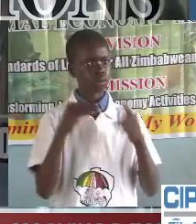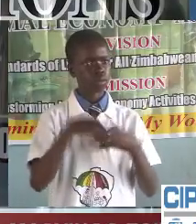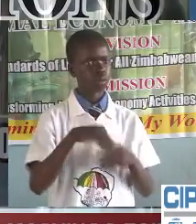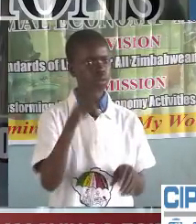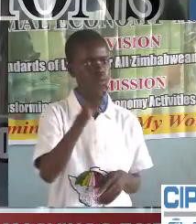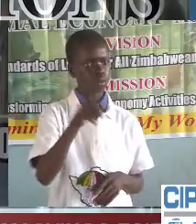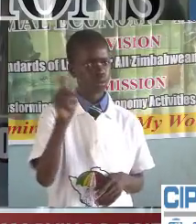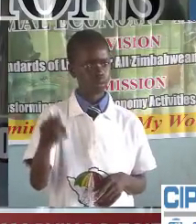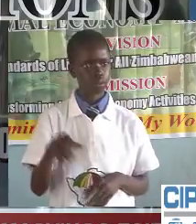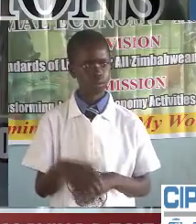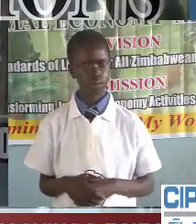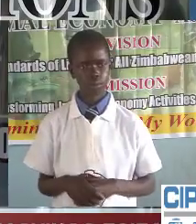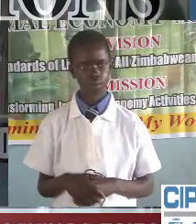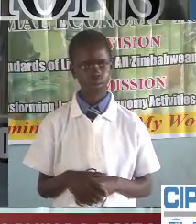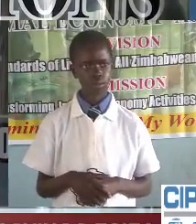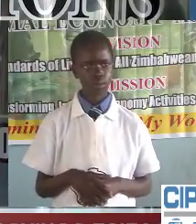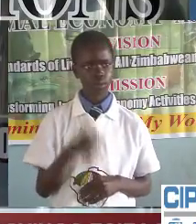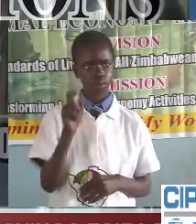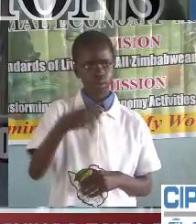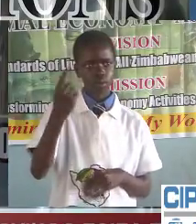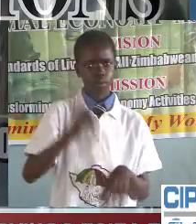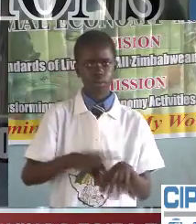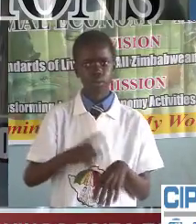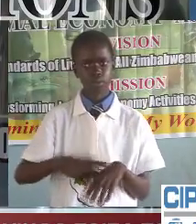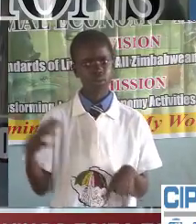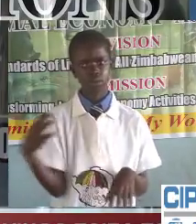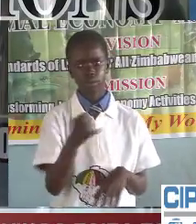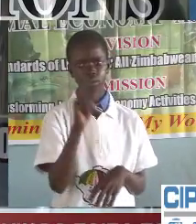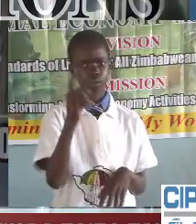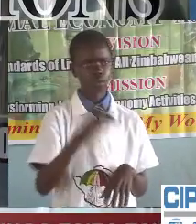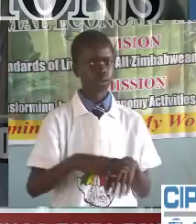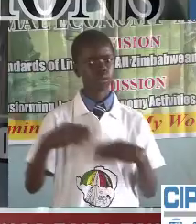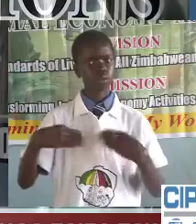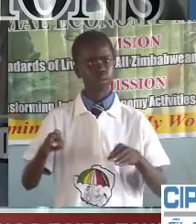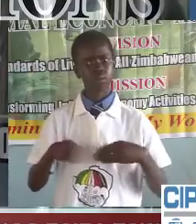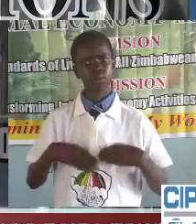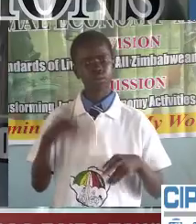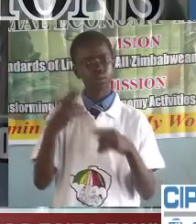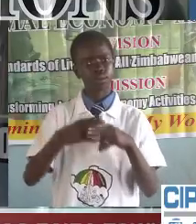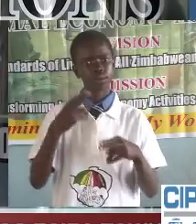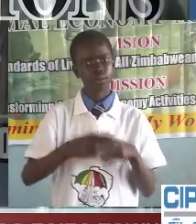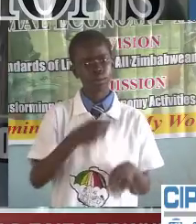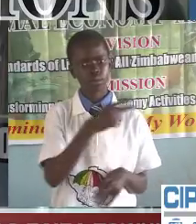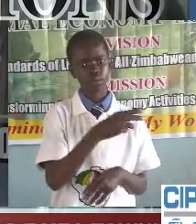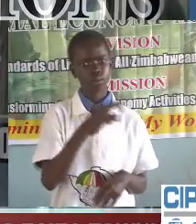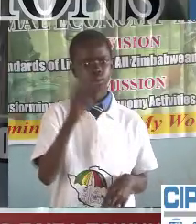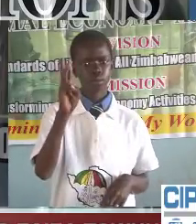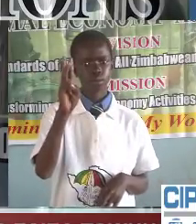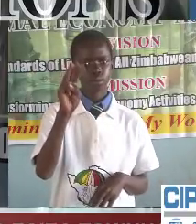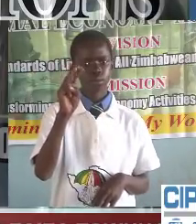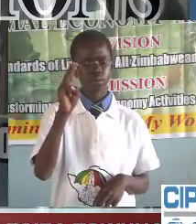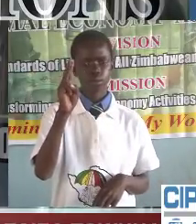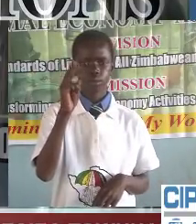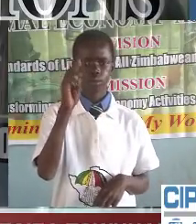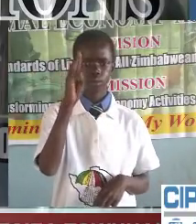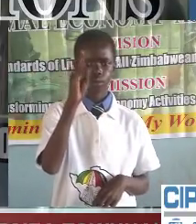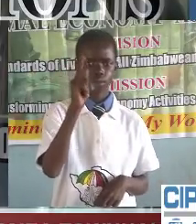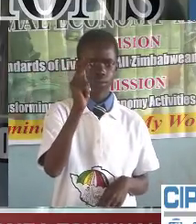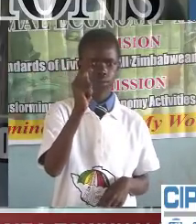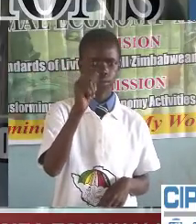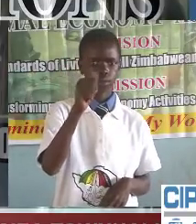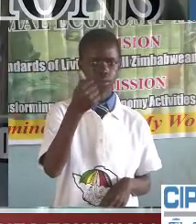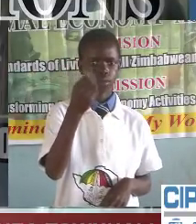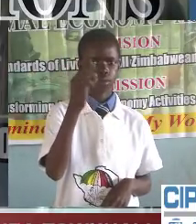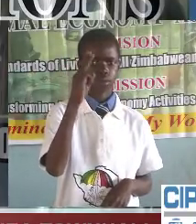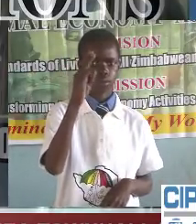yekuti mudecidewo panguva yatiri kutevera. Ini zita rangu ndinonzi Michael Taderera.